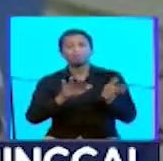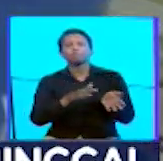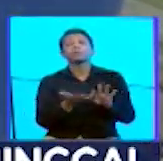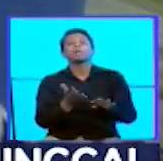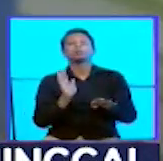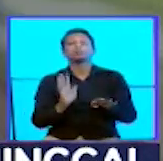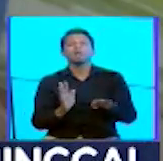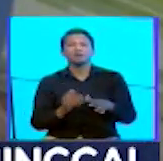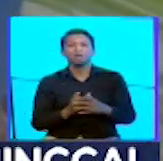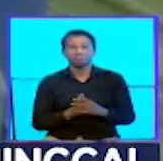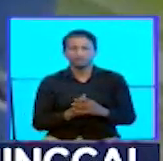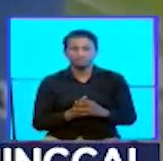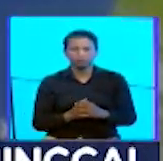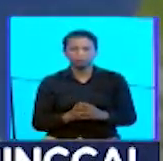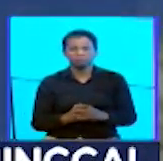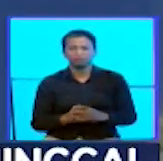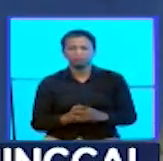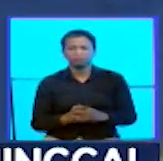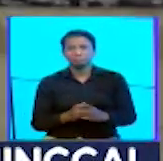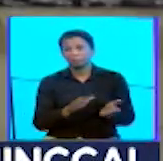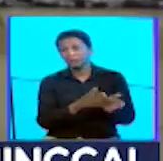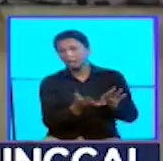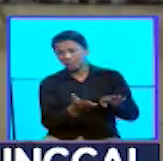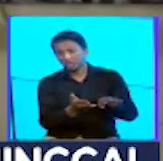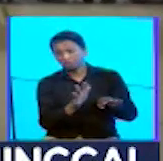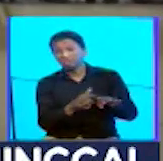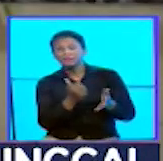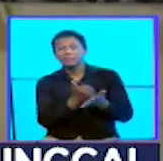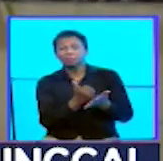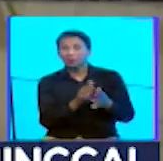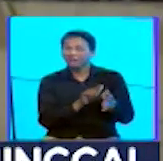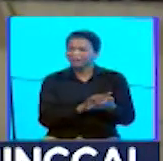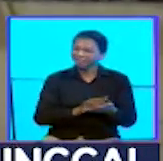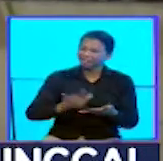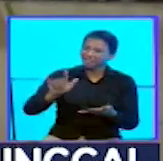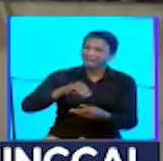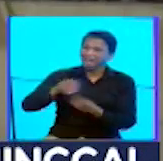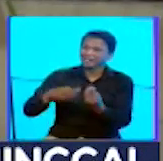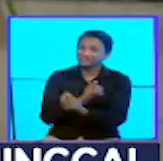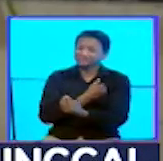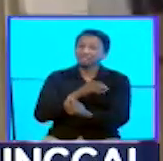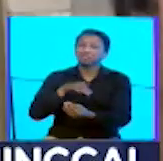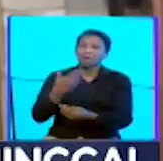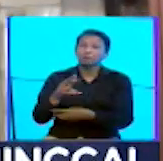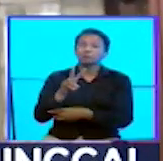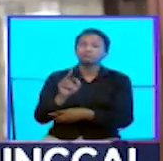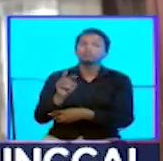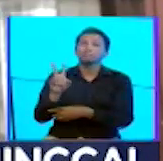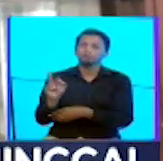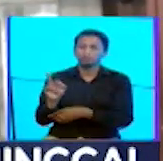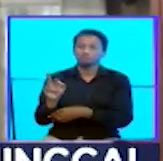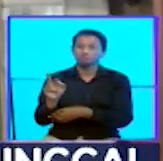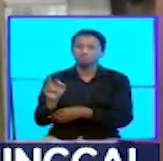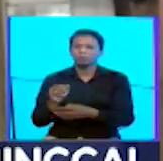lanjut. Jemaah yang meninggal dunia seharusnya berangkat ke Tanah Suci tahun 2020. Pihak Biro Perjalanan Ibadah